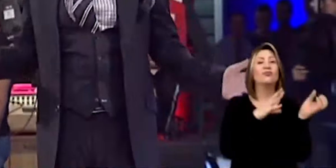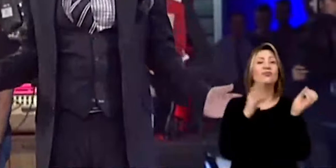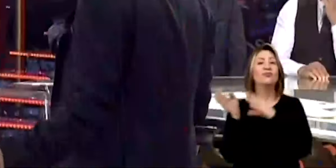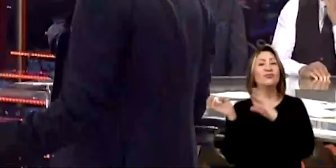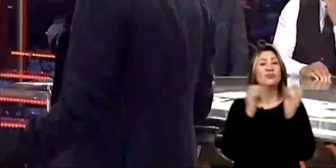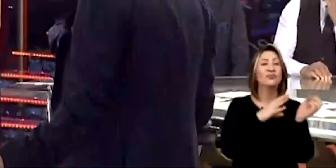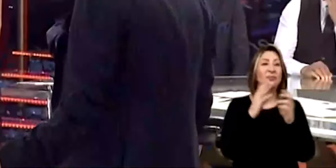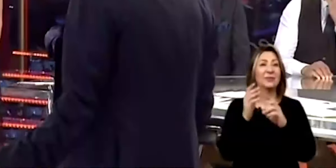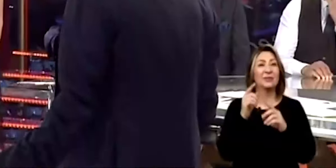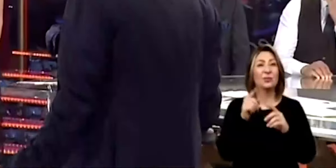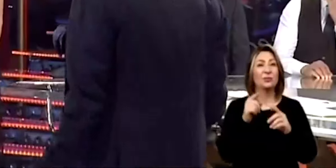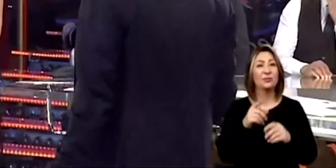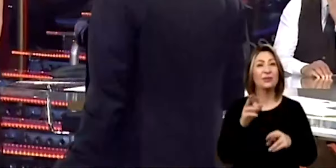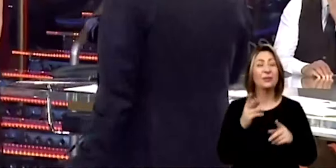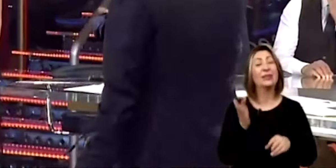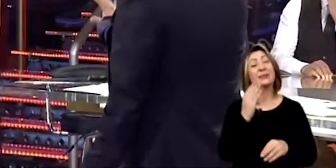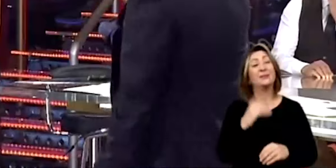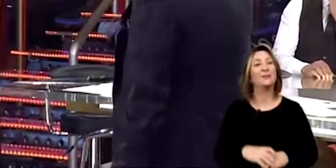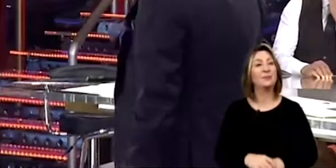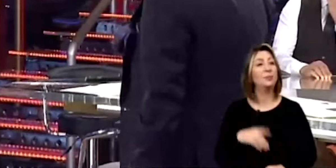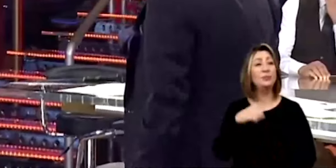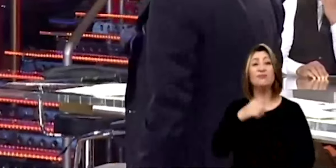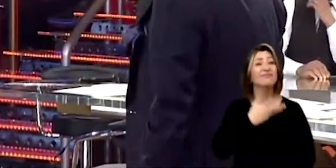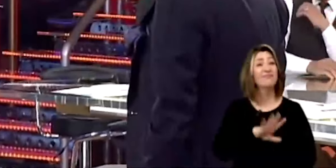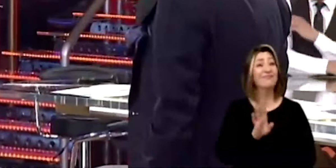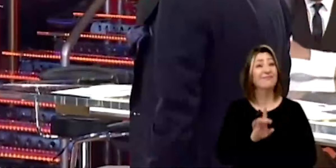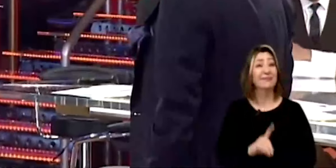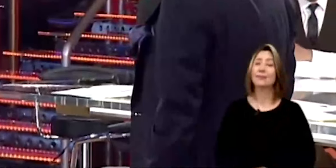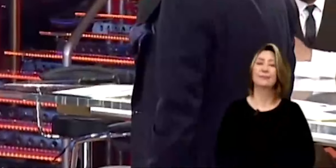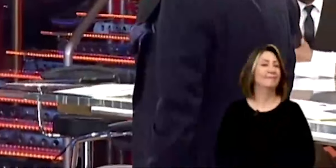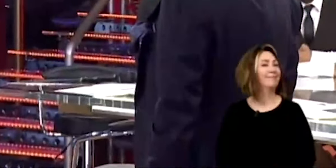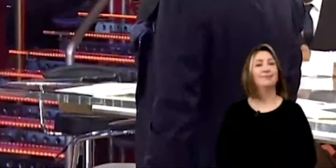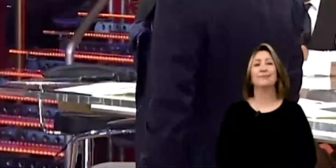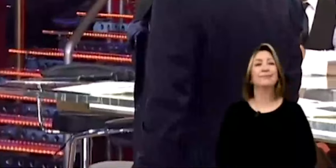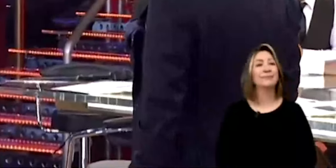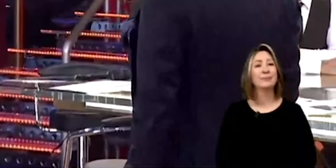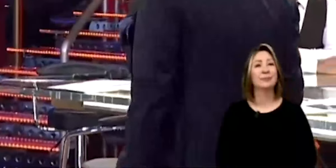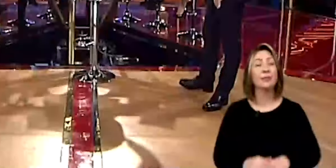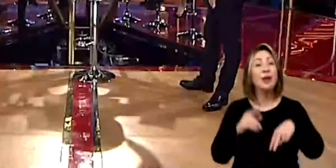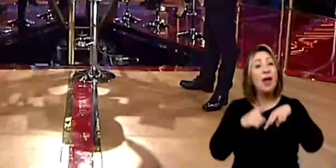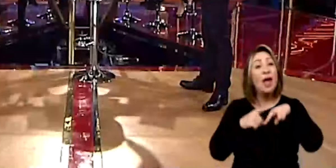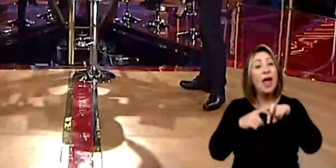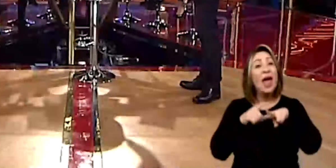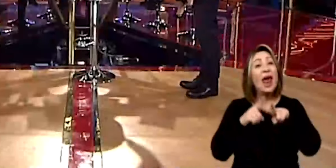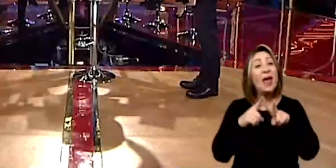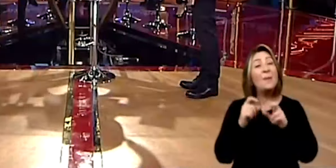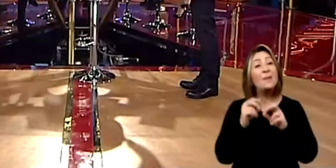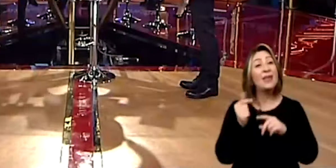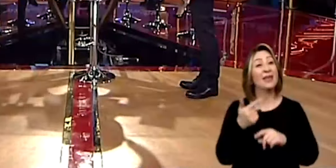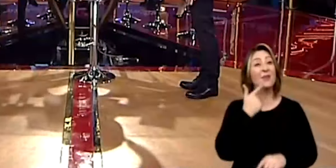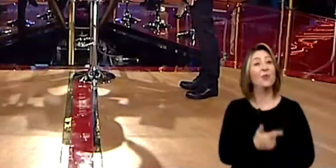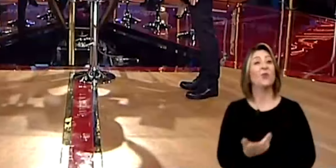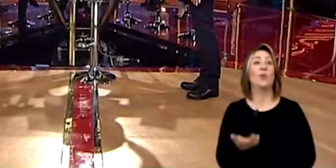takatukaları, takatukala kasak gibilerden şey. Bunların hiçbirini sevmiyor musunuz? Hayır. R&B diyor kız ya. R&B değil onun adı.